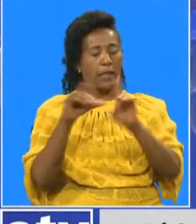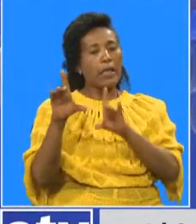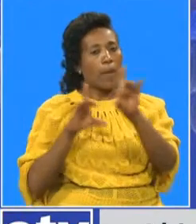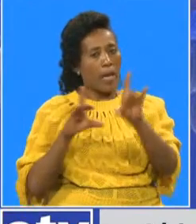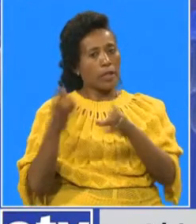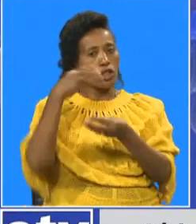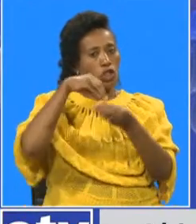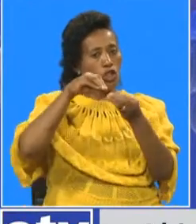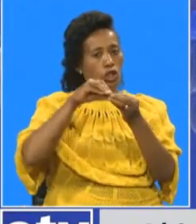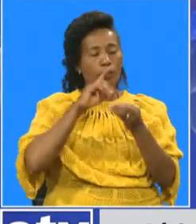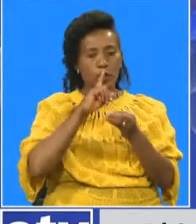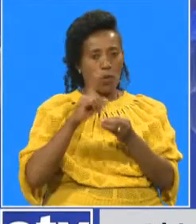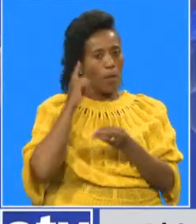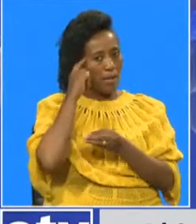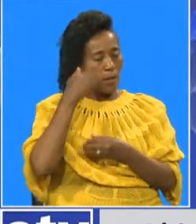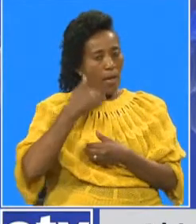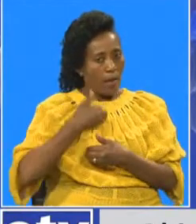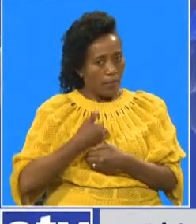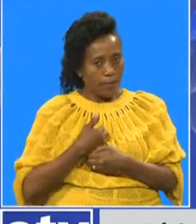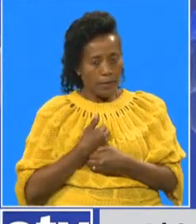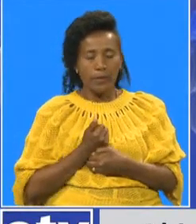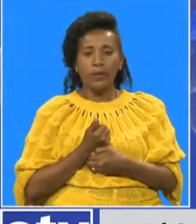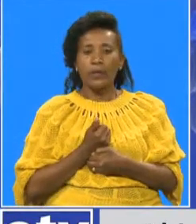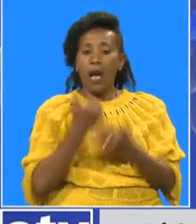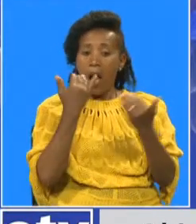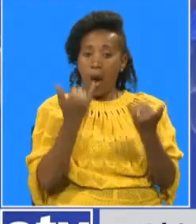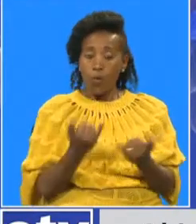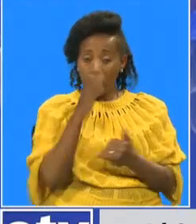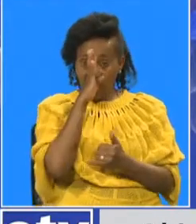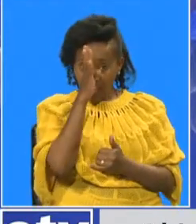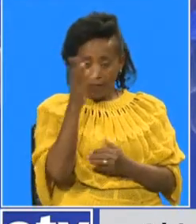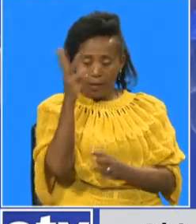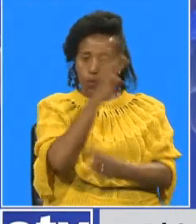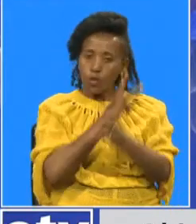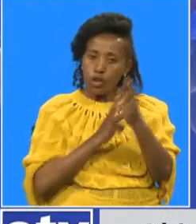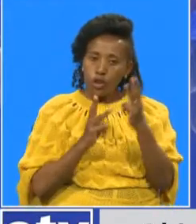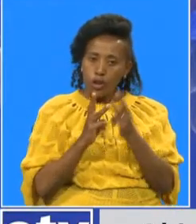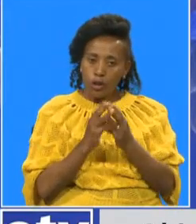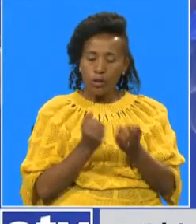የማድረግም ጭምር ነው ማሰብ ያለብን። እና አሁን የተፈጠረው ችግር